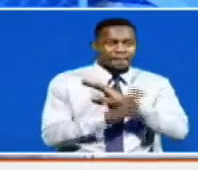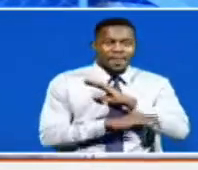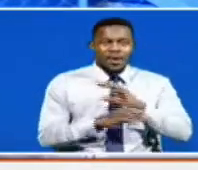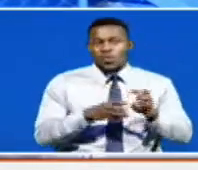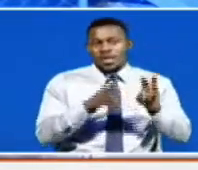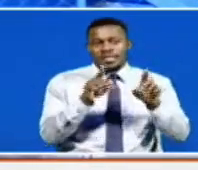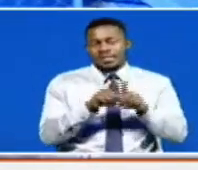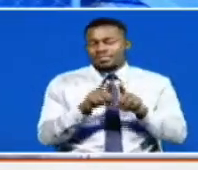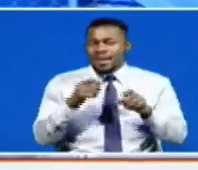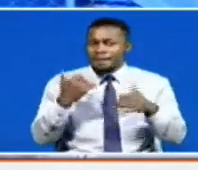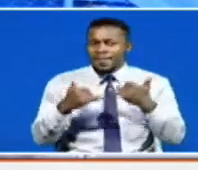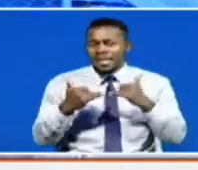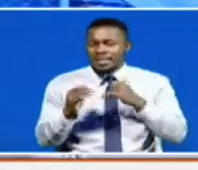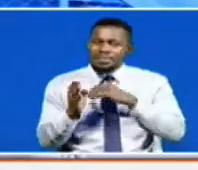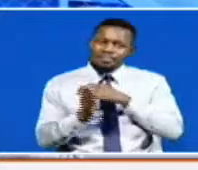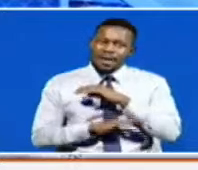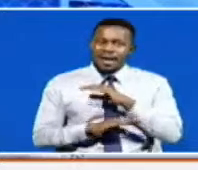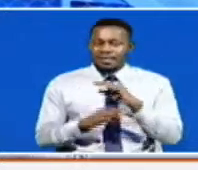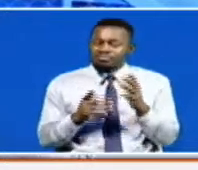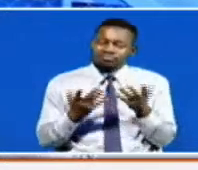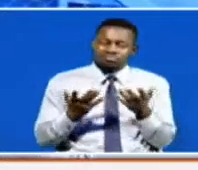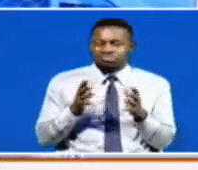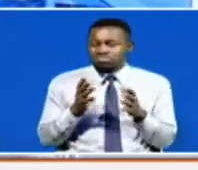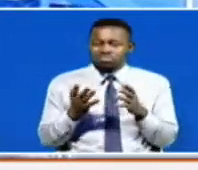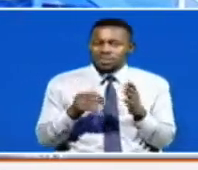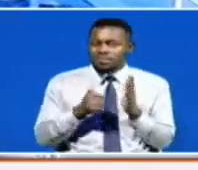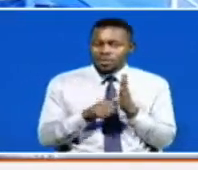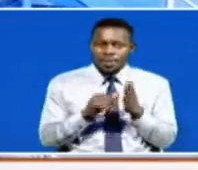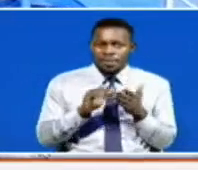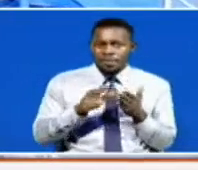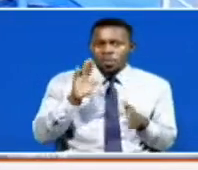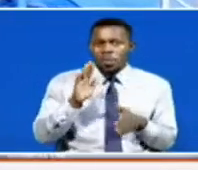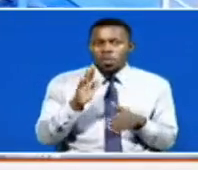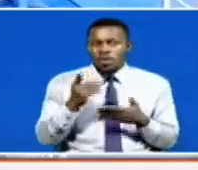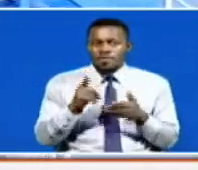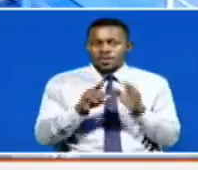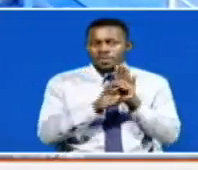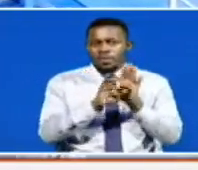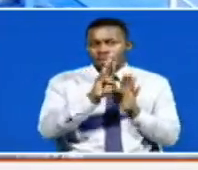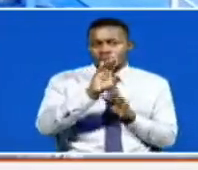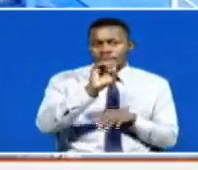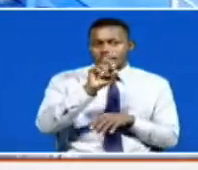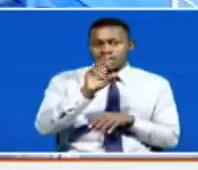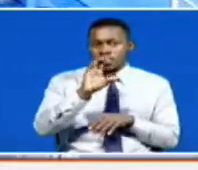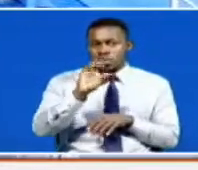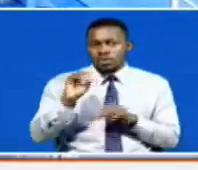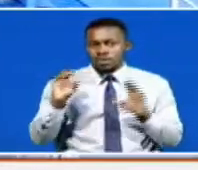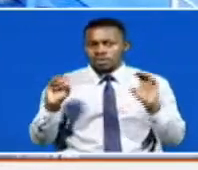mwema. Tulikuwa tumepoteza mechi tano kabla tupate sare dhidi ya Bidco na ushindi huu wa leo.